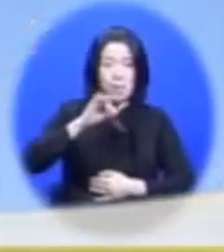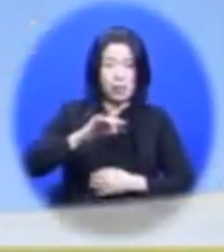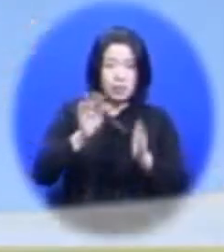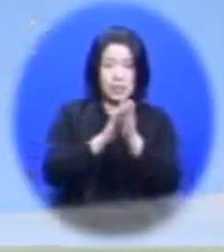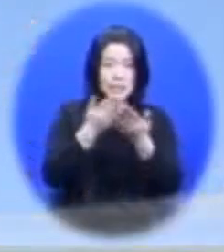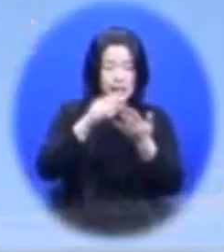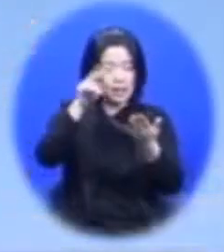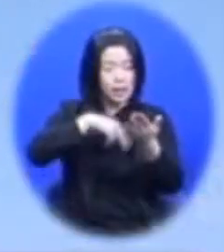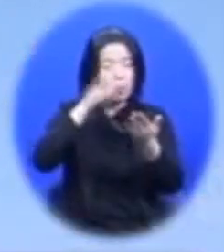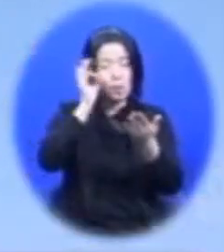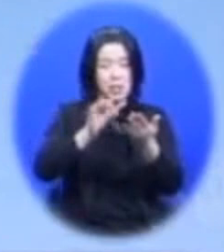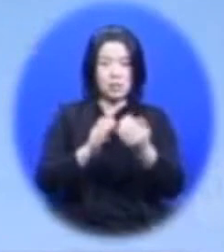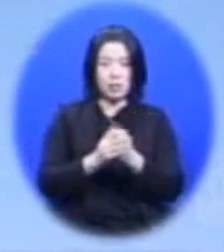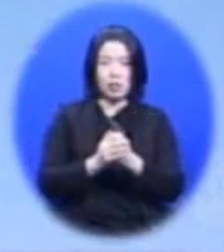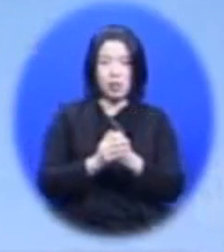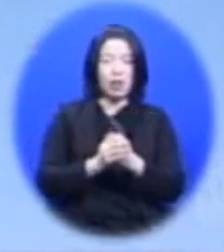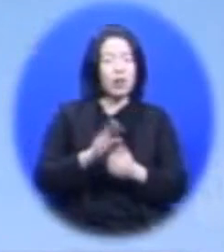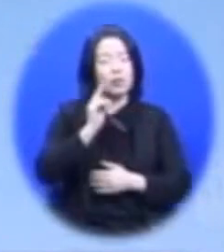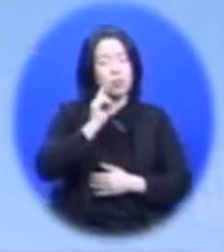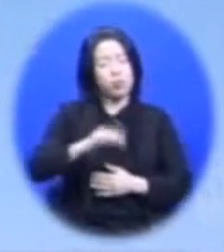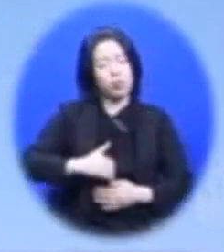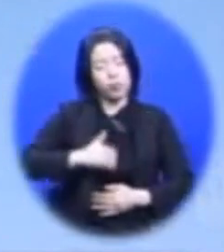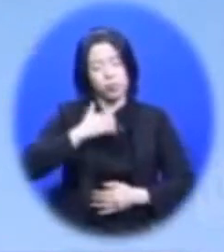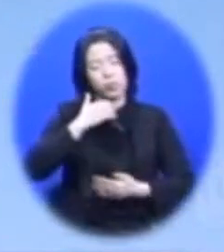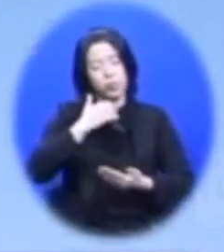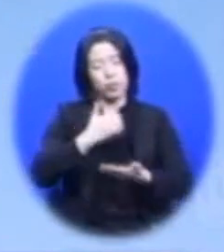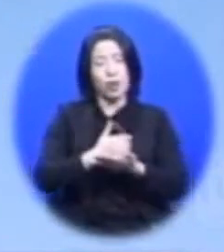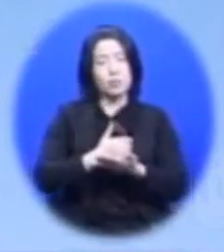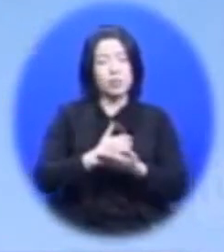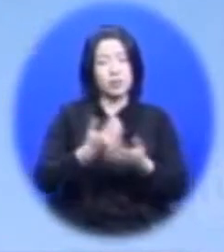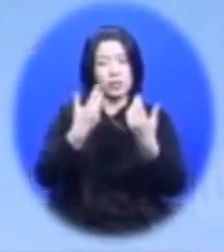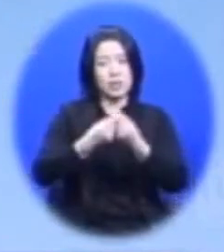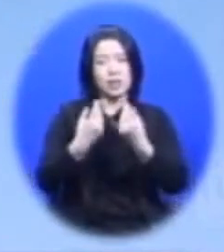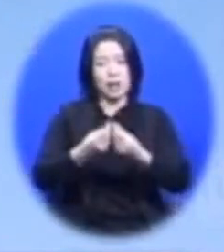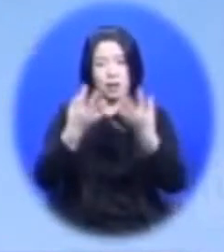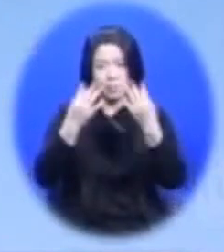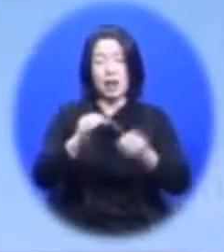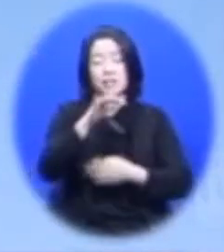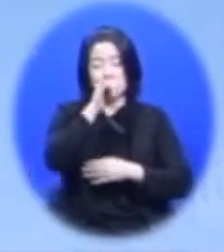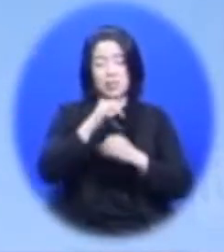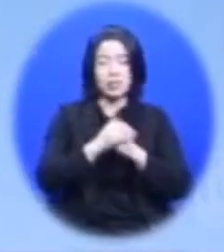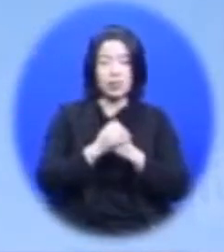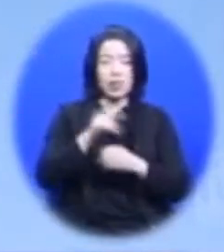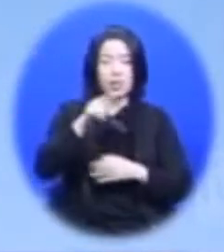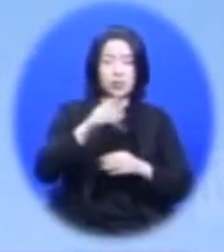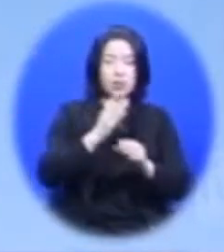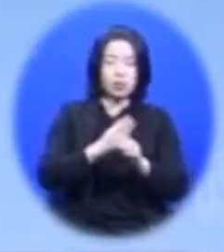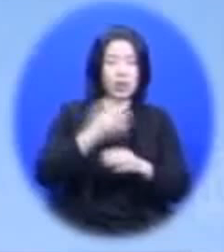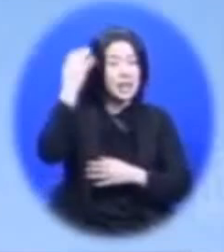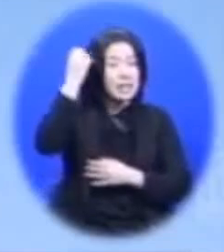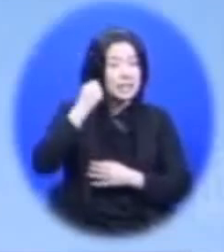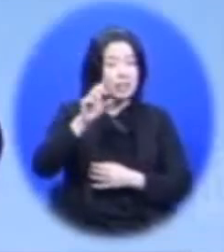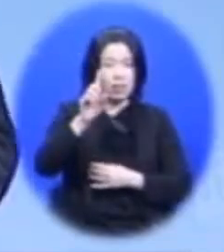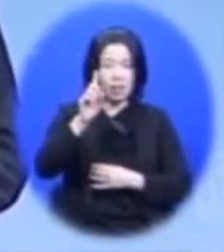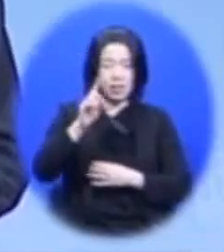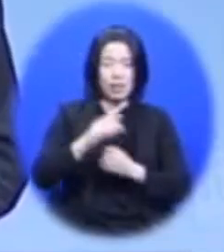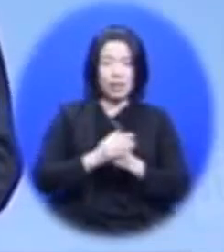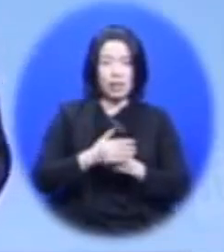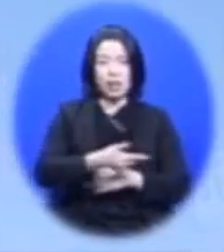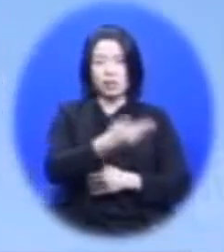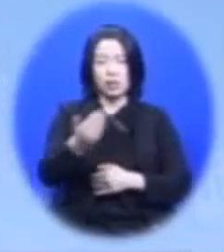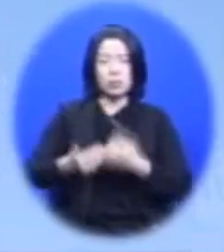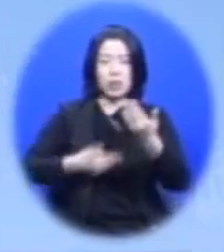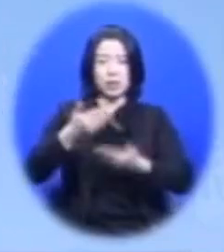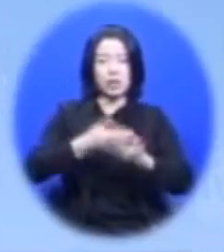읽어봤습니다. 너무너무 감동적인 일화들이 많았습니다. 그 중에서 기억나는 거 하나를 여러분과